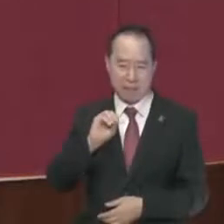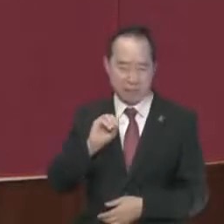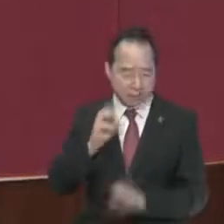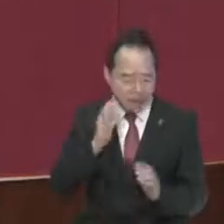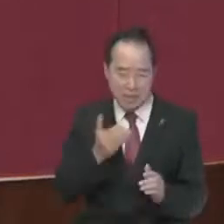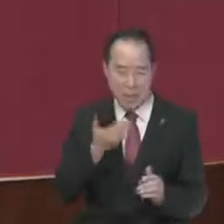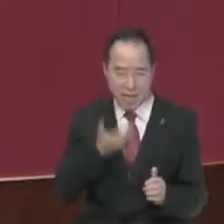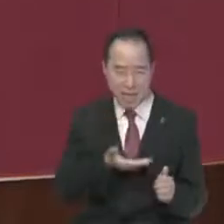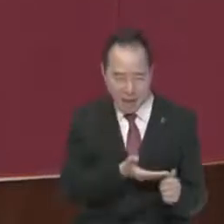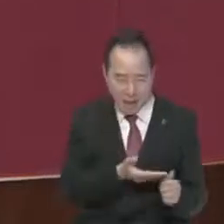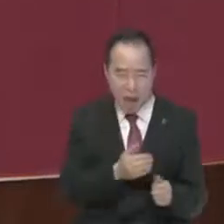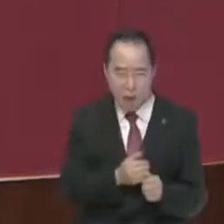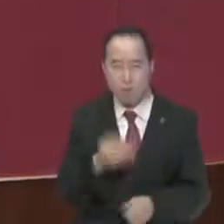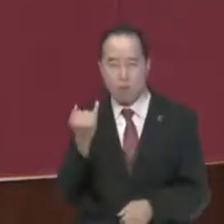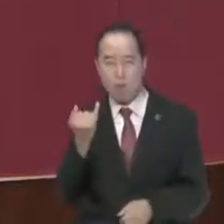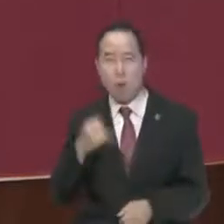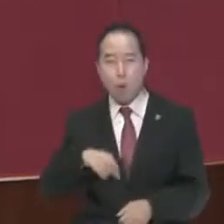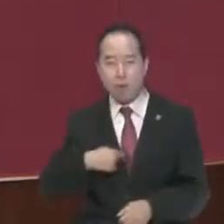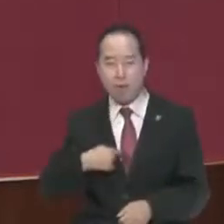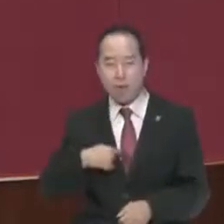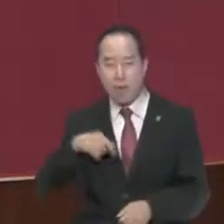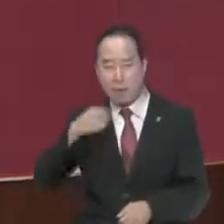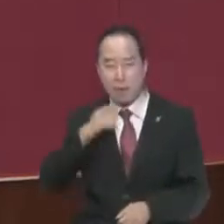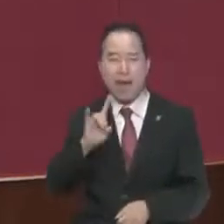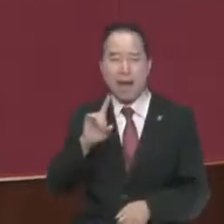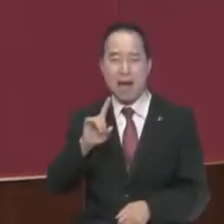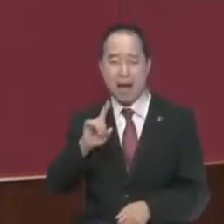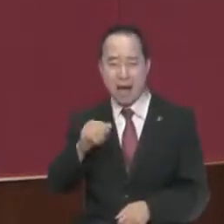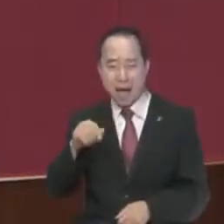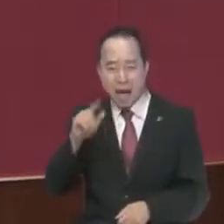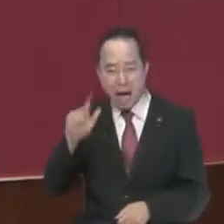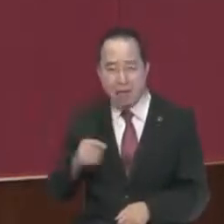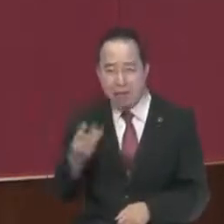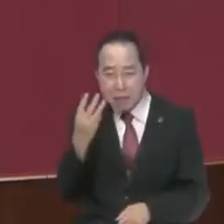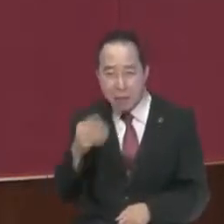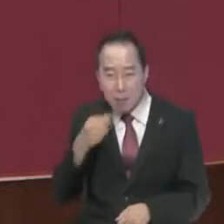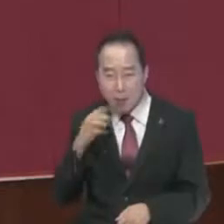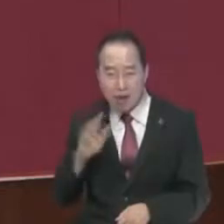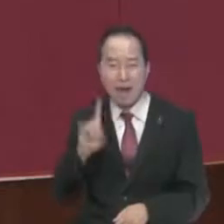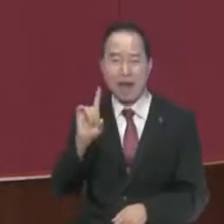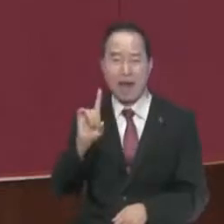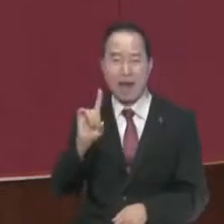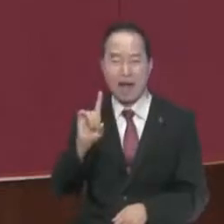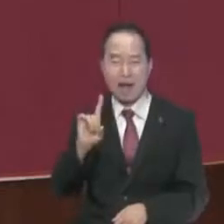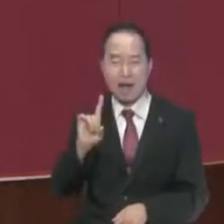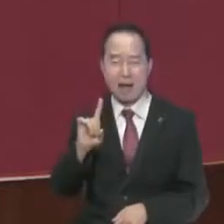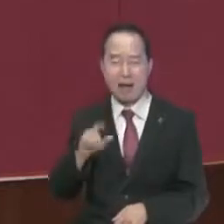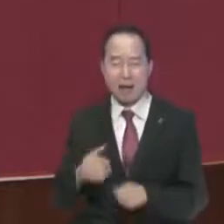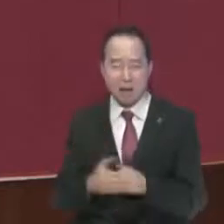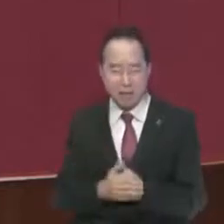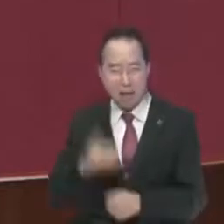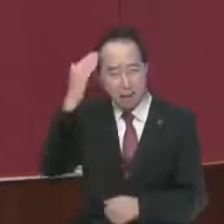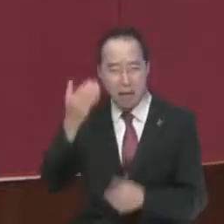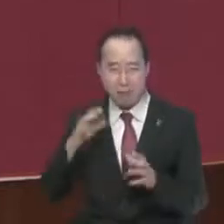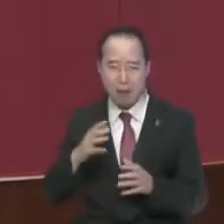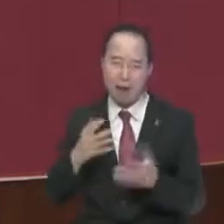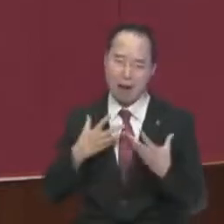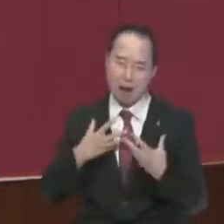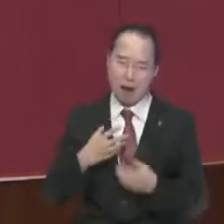한 끼로 버티고 있습니다. 이분은 절망하고 있습니다. 대한민국이 이렇게 각박할 수 있냐고